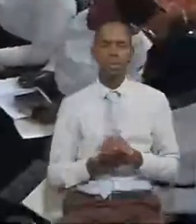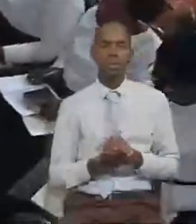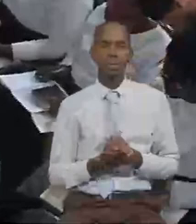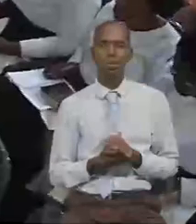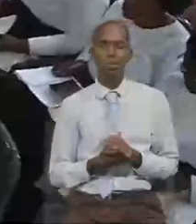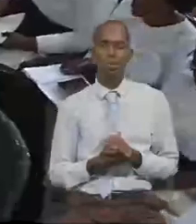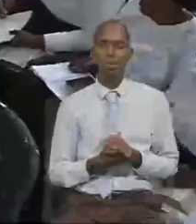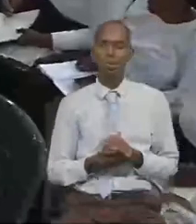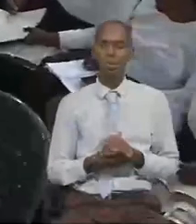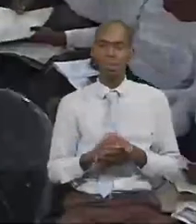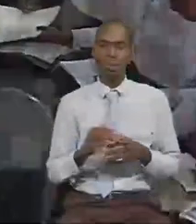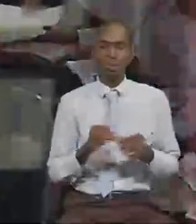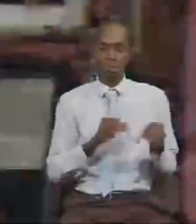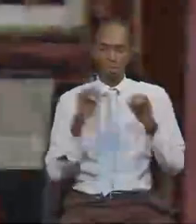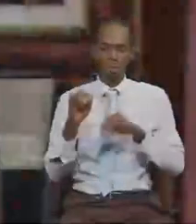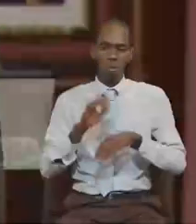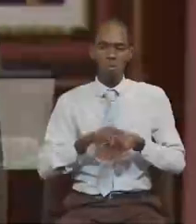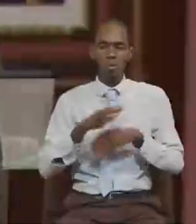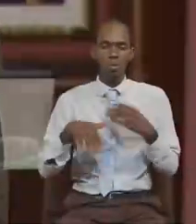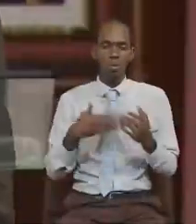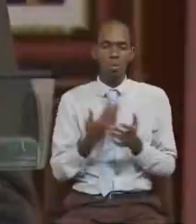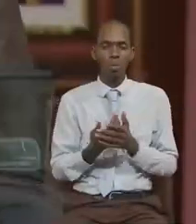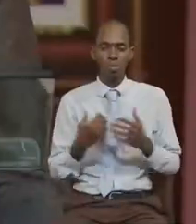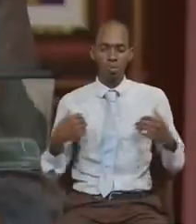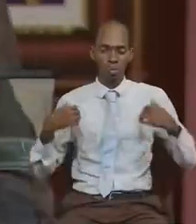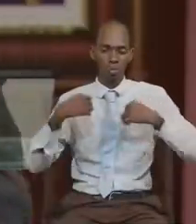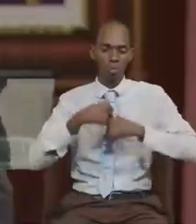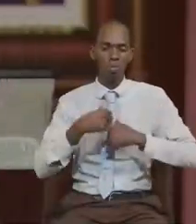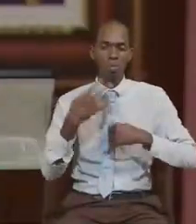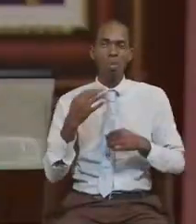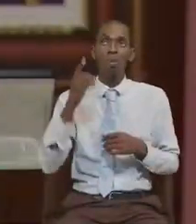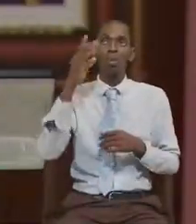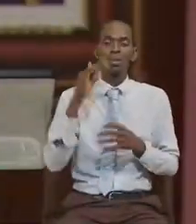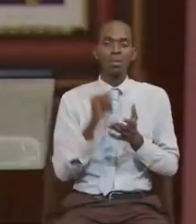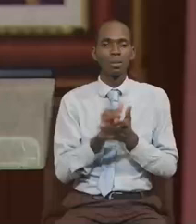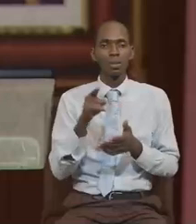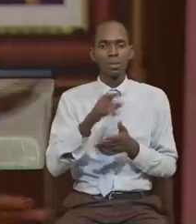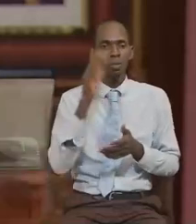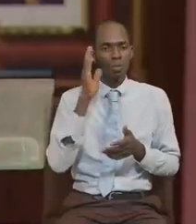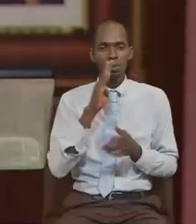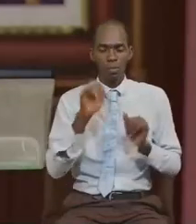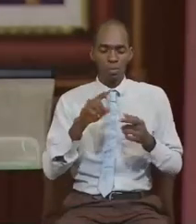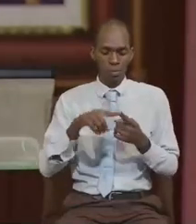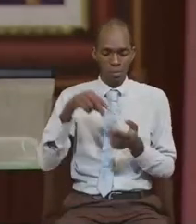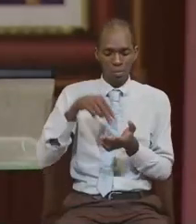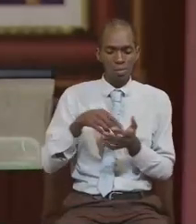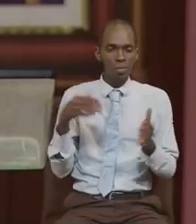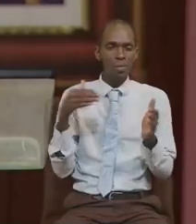Revêtez toutes les armes de Dieu afin de pouvoir tenir contre les ruses du